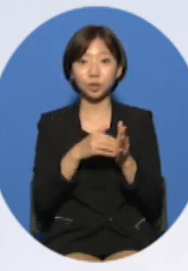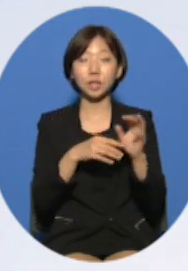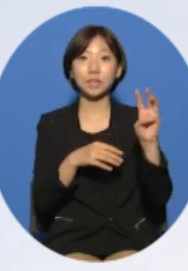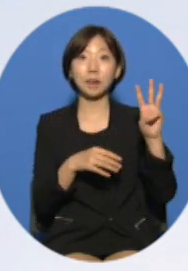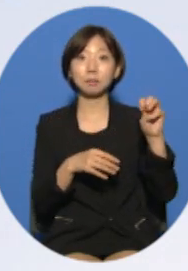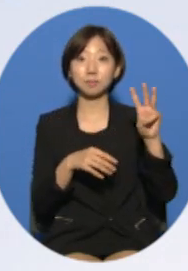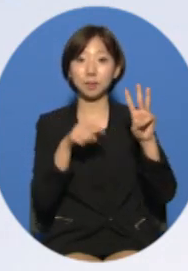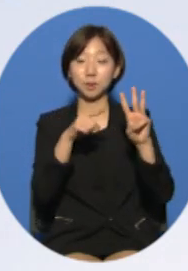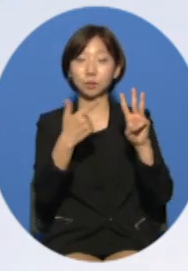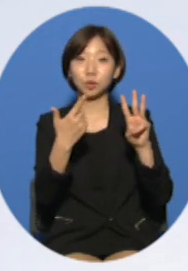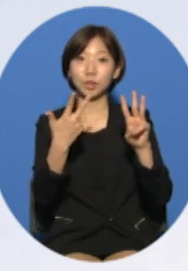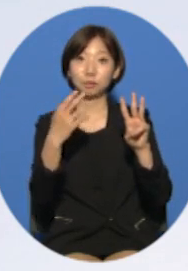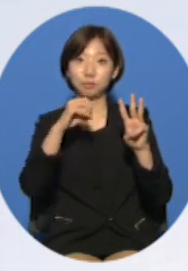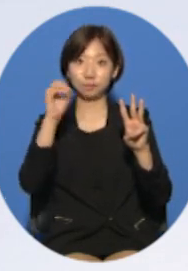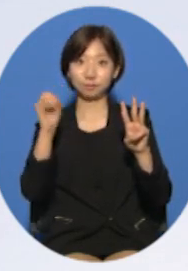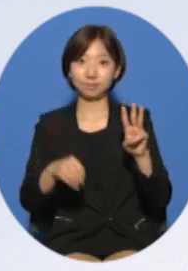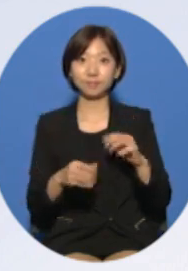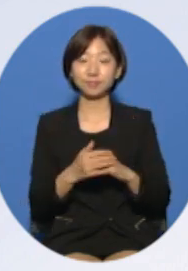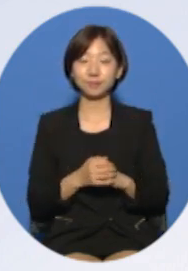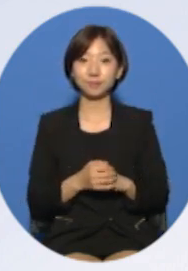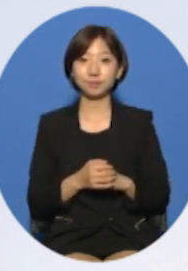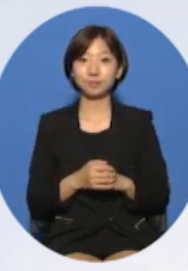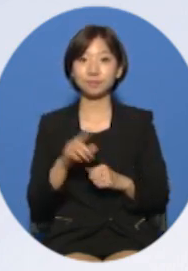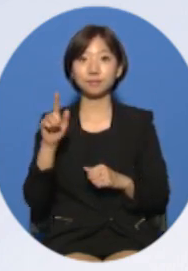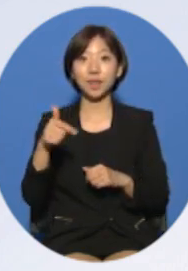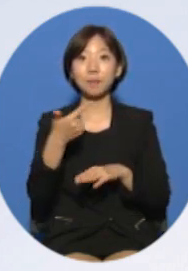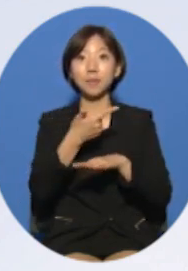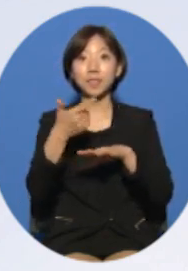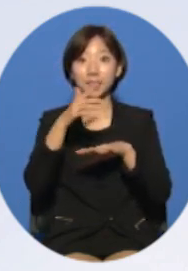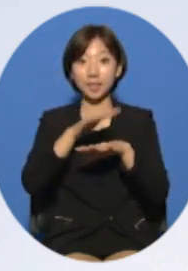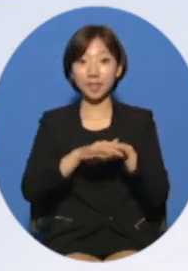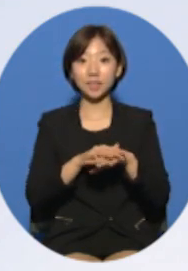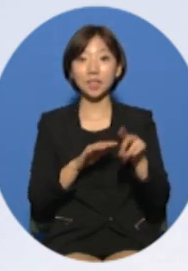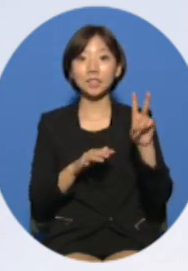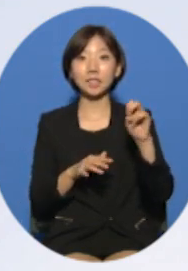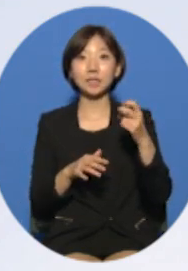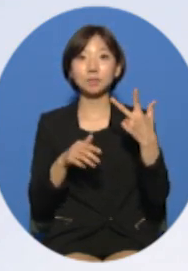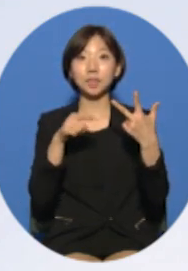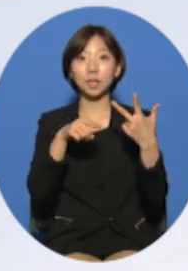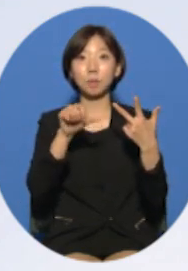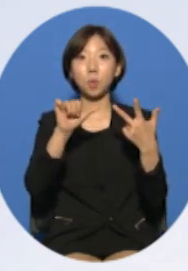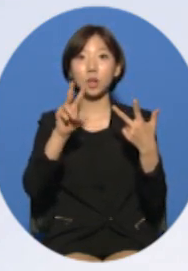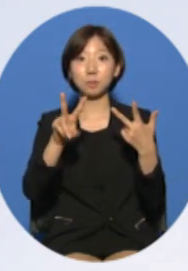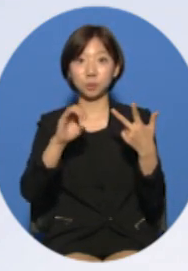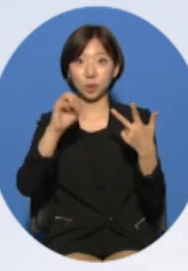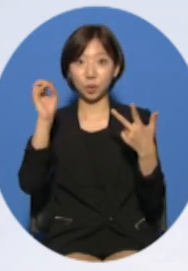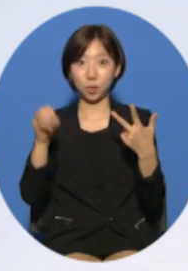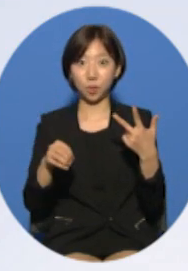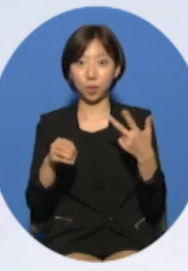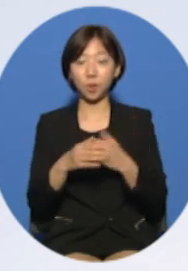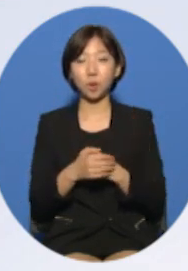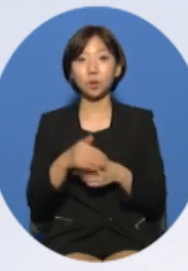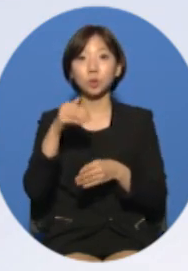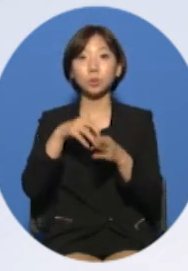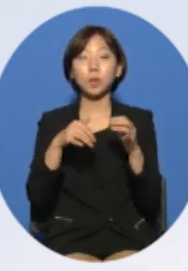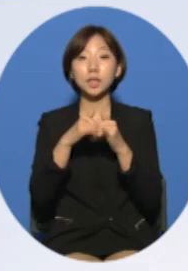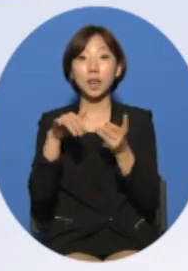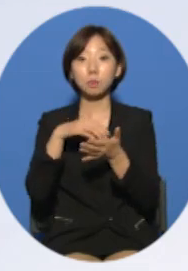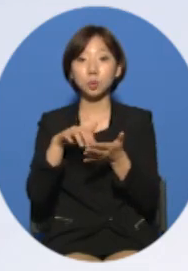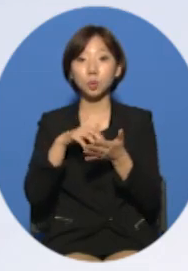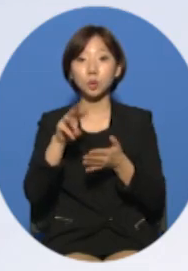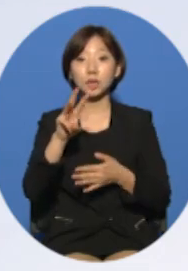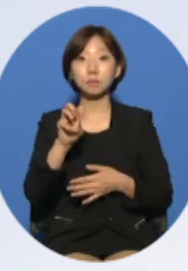33.67%의 사전투표율 기록했습니다. 다음 대전입니다. 27.52%의 사전투표율 기록했고요. 투표자